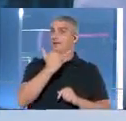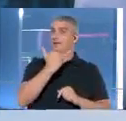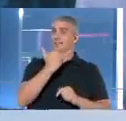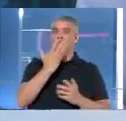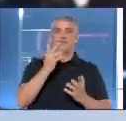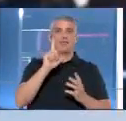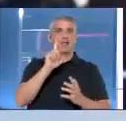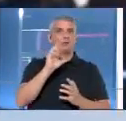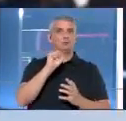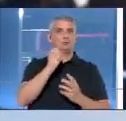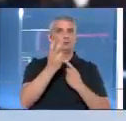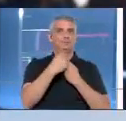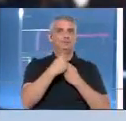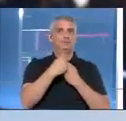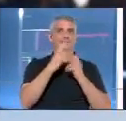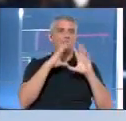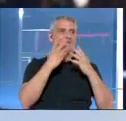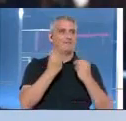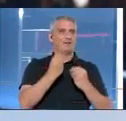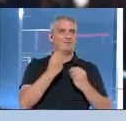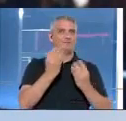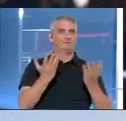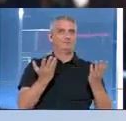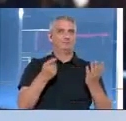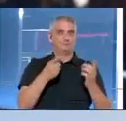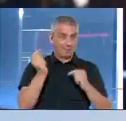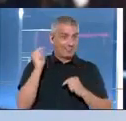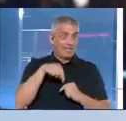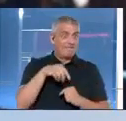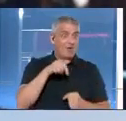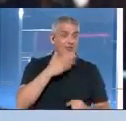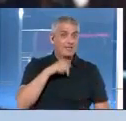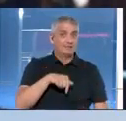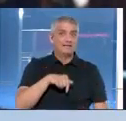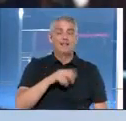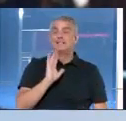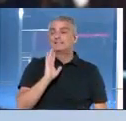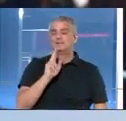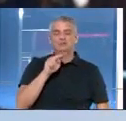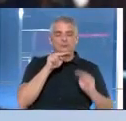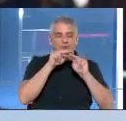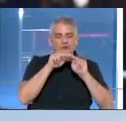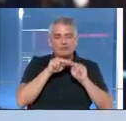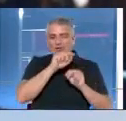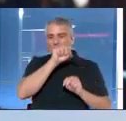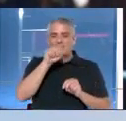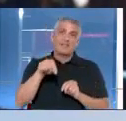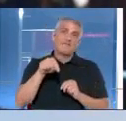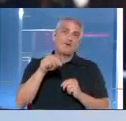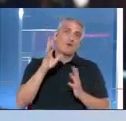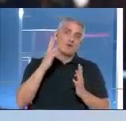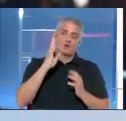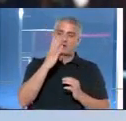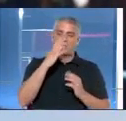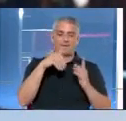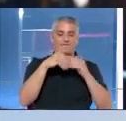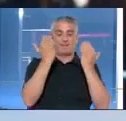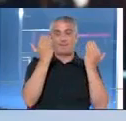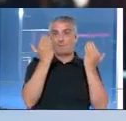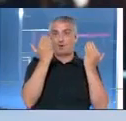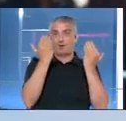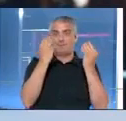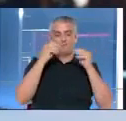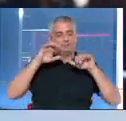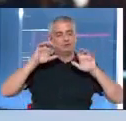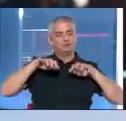טוב, אתה מצטרף אלינו. ערב טוב, שרון ומגי. אז היא תגיע לכאן? השאריות שלה יגיעו אלינו ברביעי בבוקר, עם